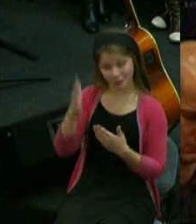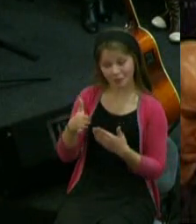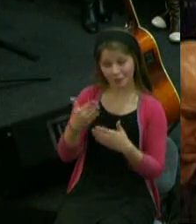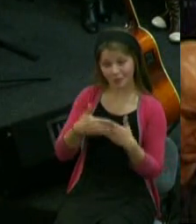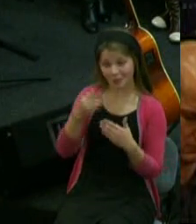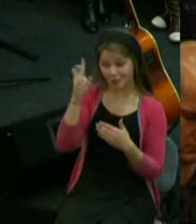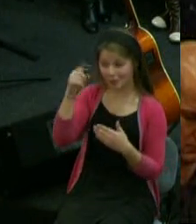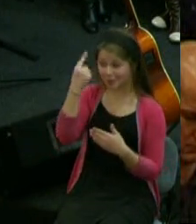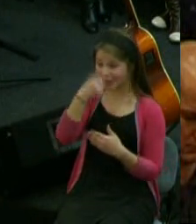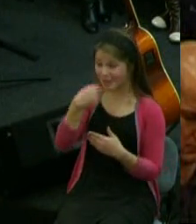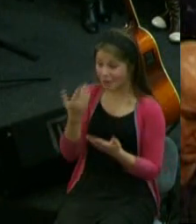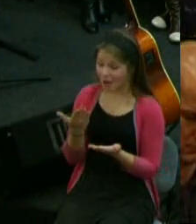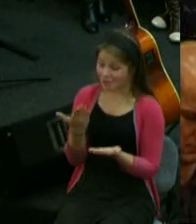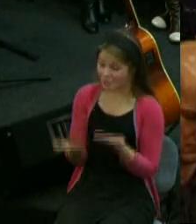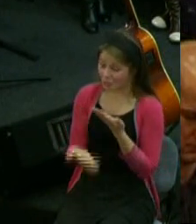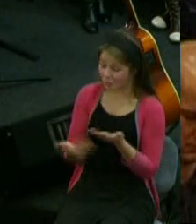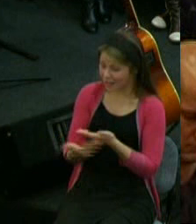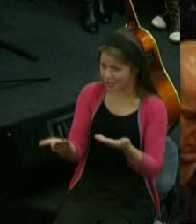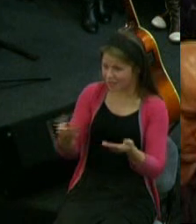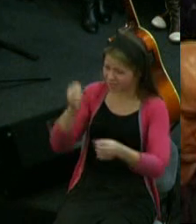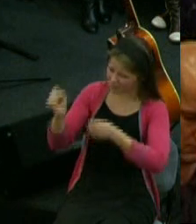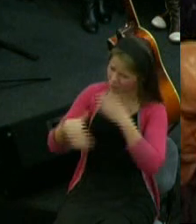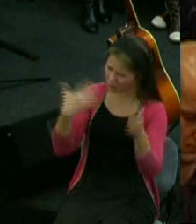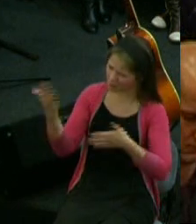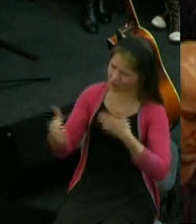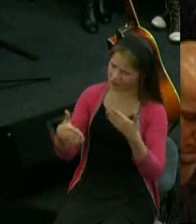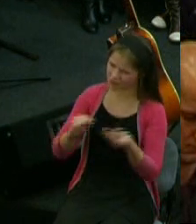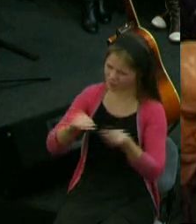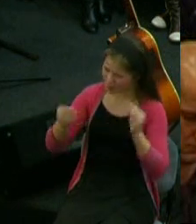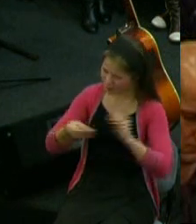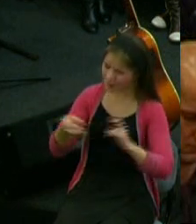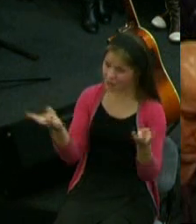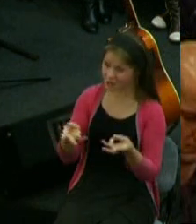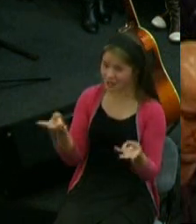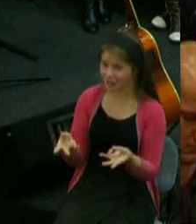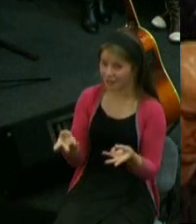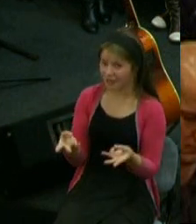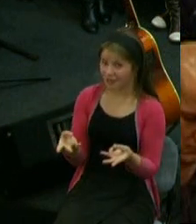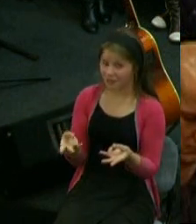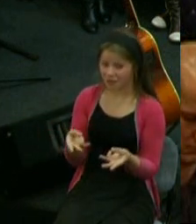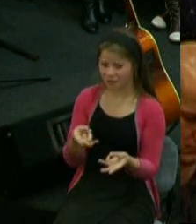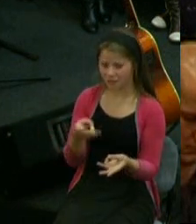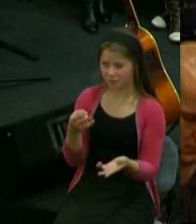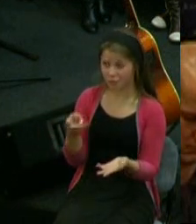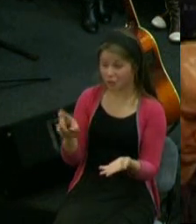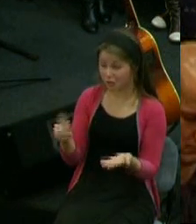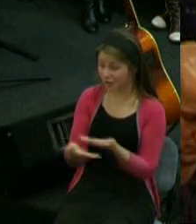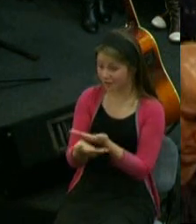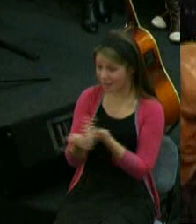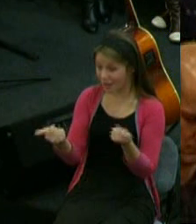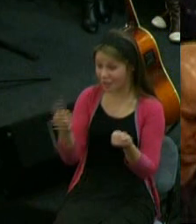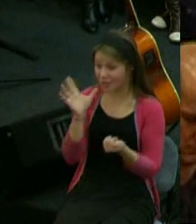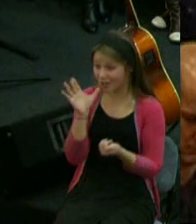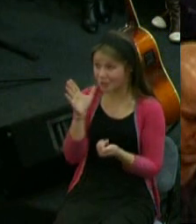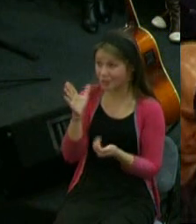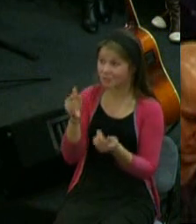перед Божим лицем. Можливо, в наші клопоти щоденні, вони настільки нас порою тиснуть, що нема сили і знайти час поспілкуватися. Або